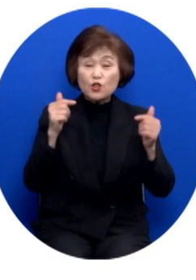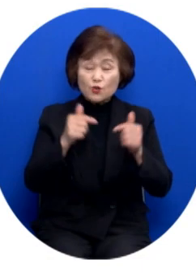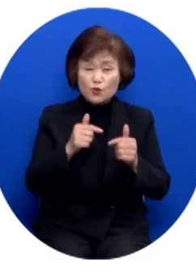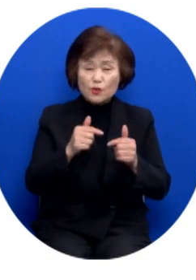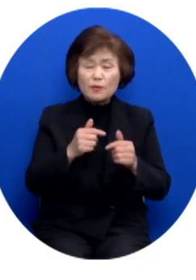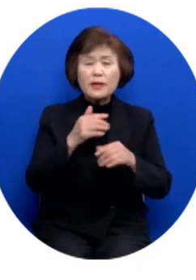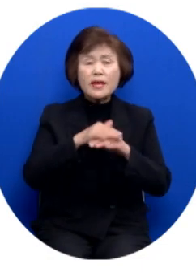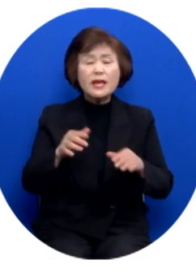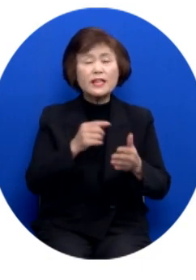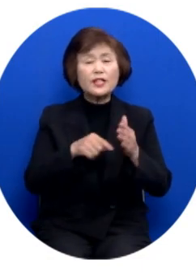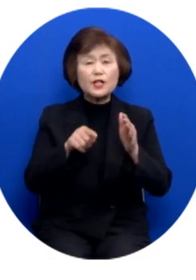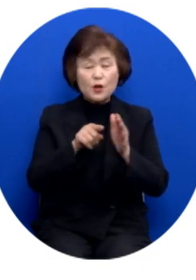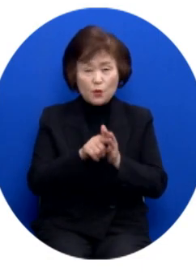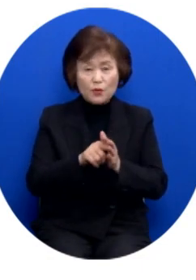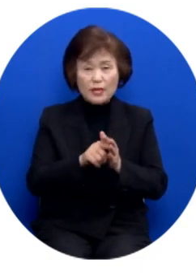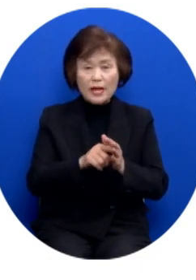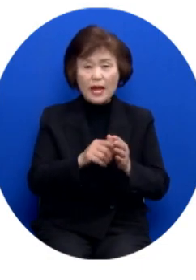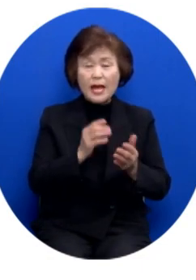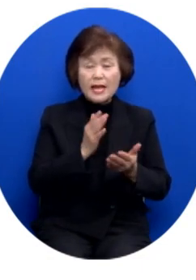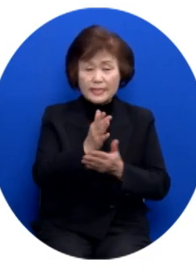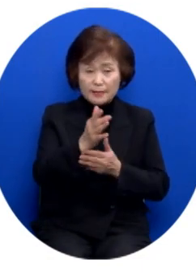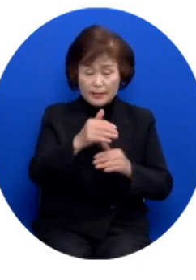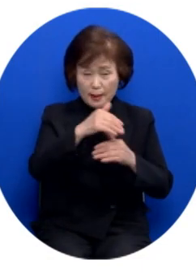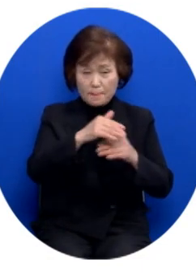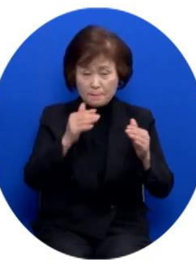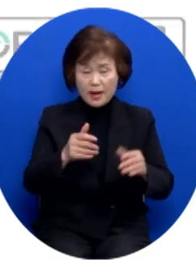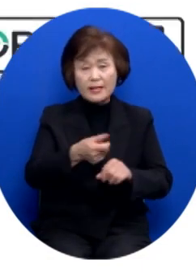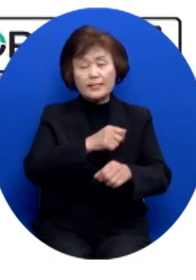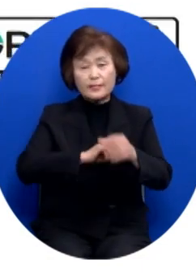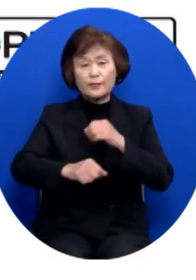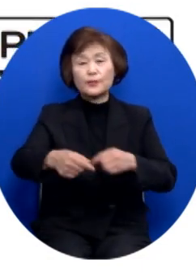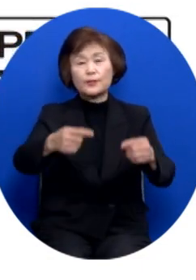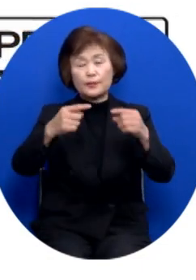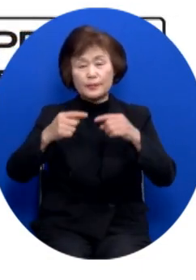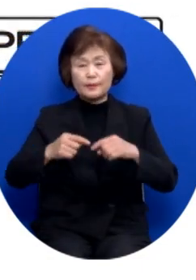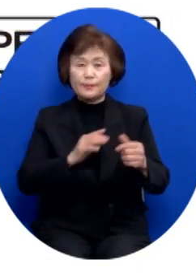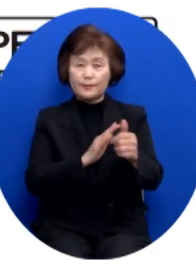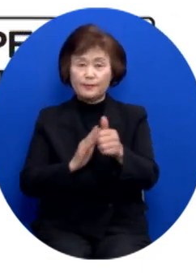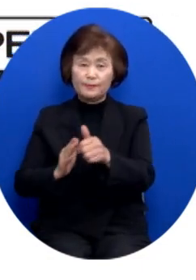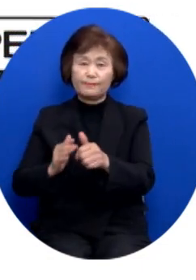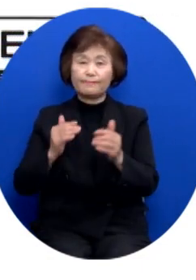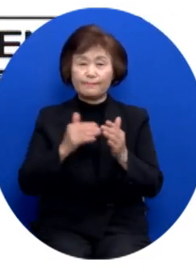해결하는 데 이바지하도록 전담반이 적극적으로 참여해 주길 바란다고 전했습니다.